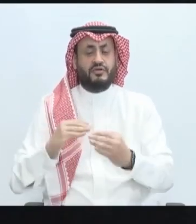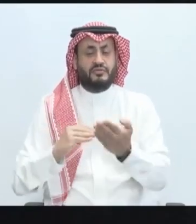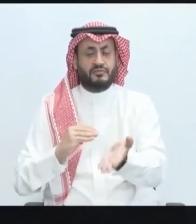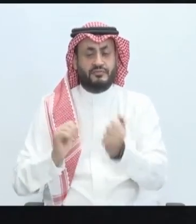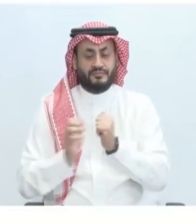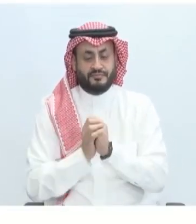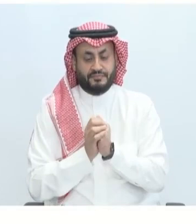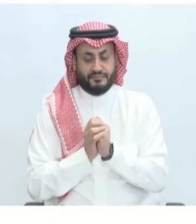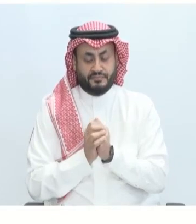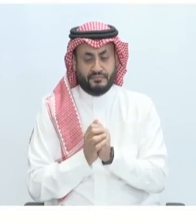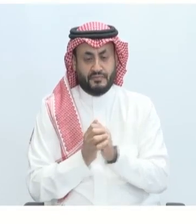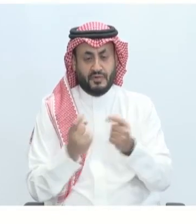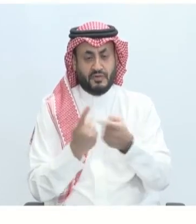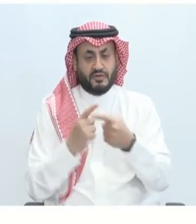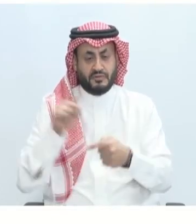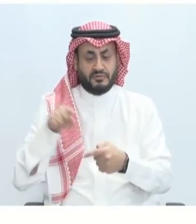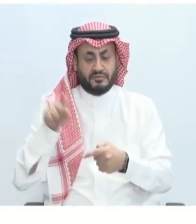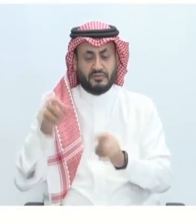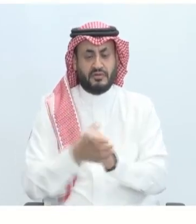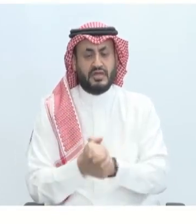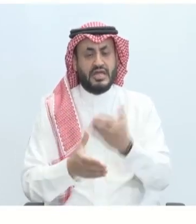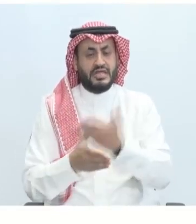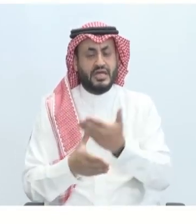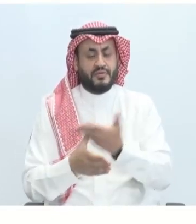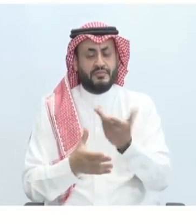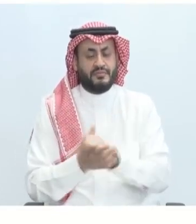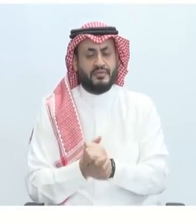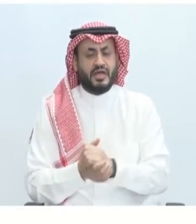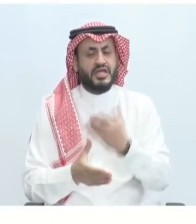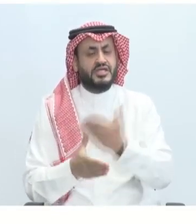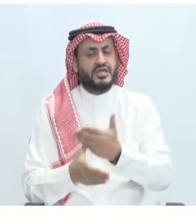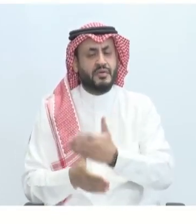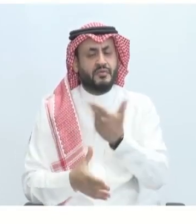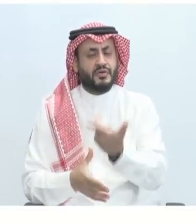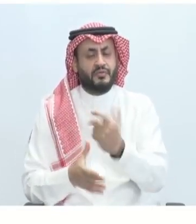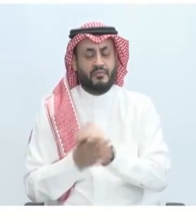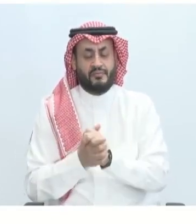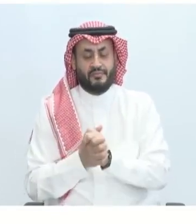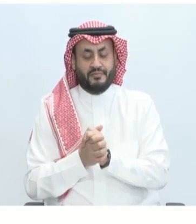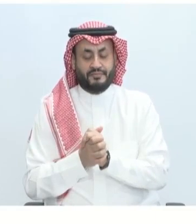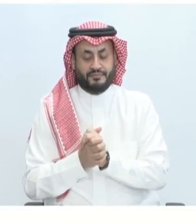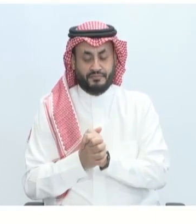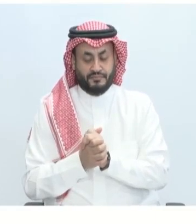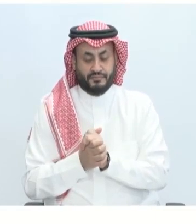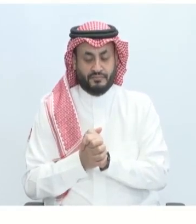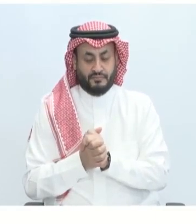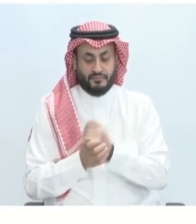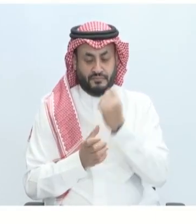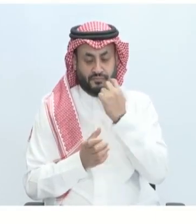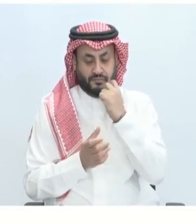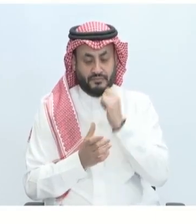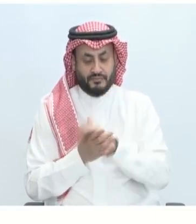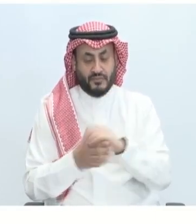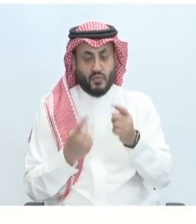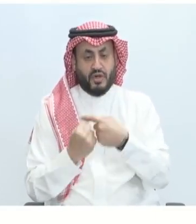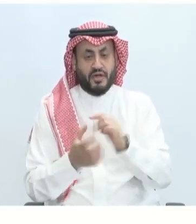الاسئله السؤال الاول علل لما ياتي ما معنى علل اي اذكر السبب ما السبب في هذا الامر